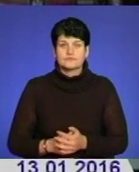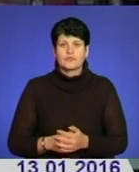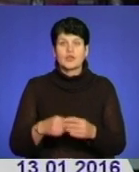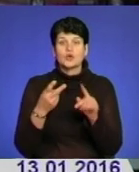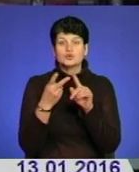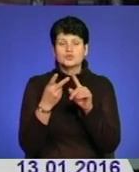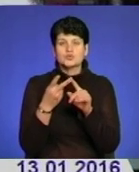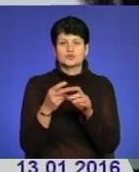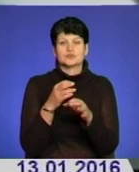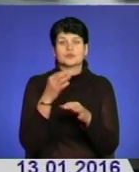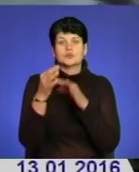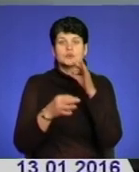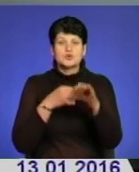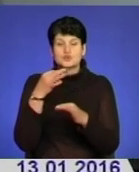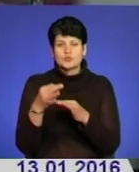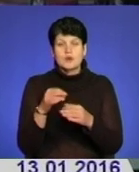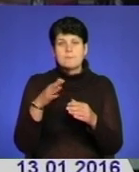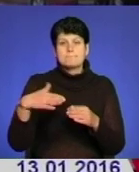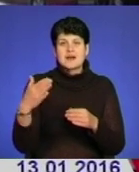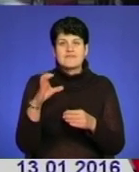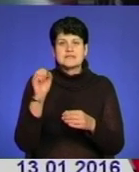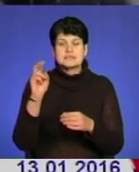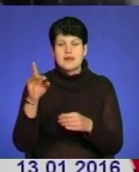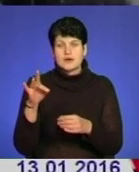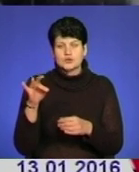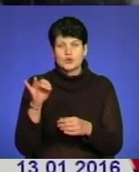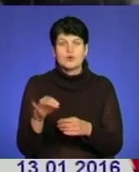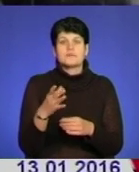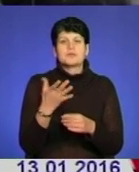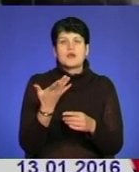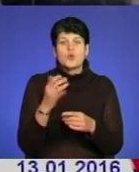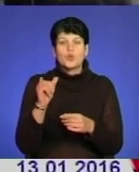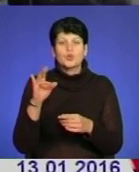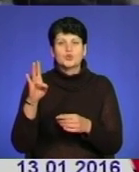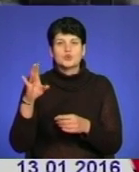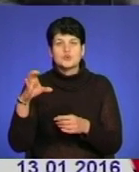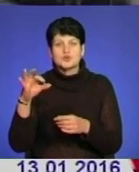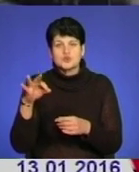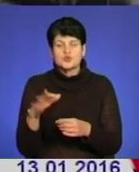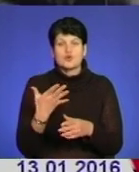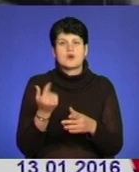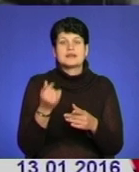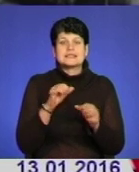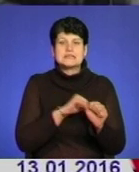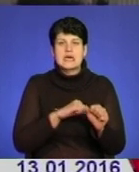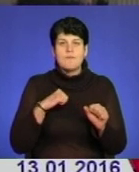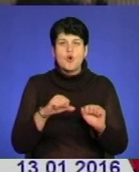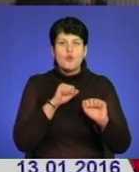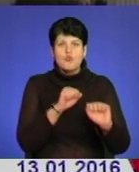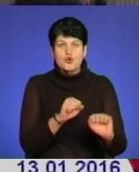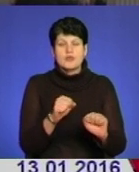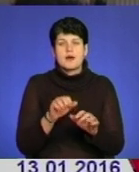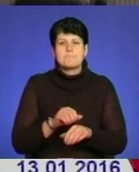другу добу активісти автомайдану правого сектору молодіжного націоналістичного конгресу УНСО цивільного корпусу Азов та самооборони майдану